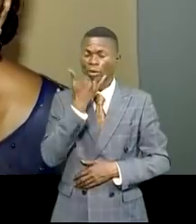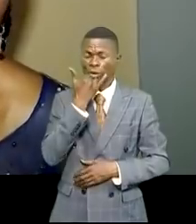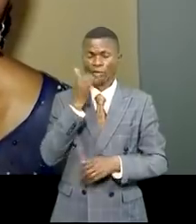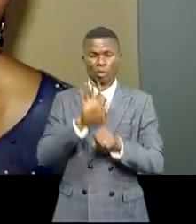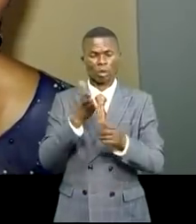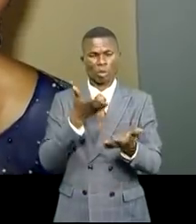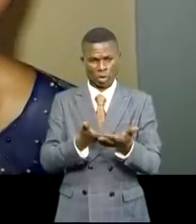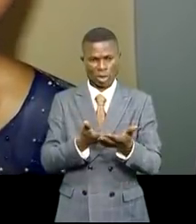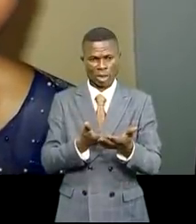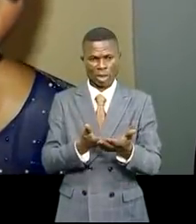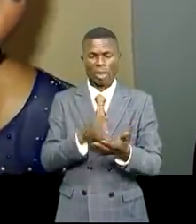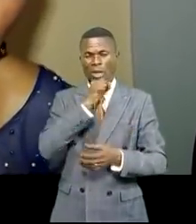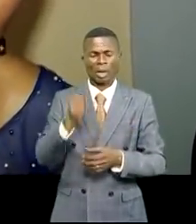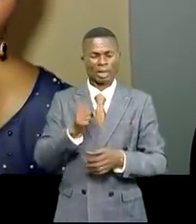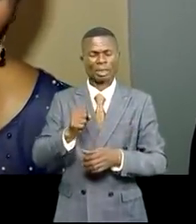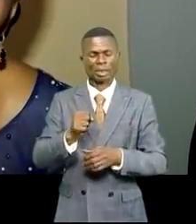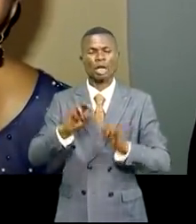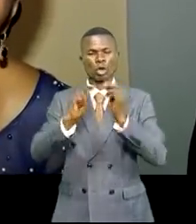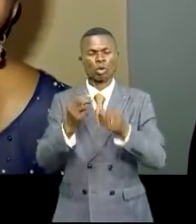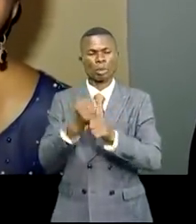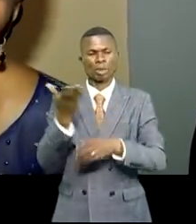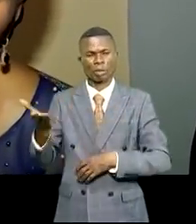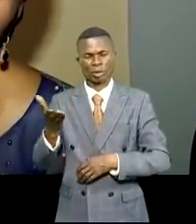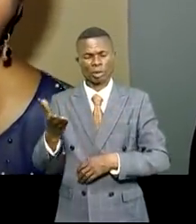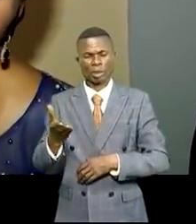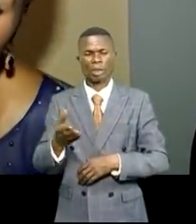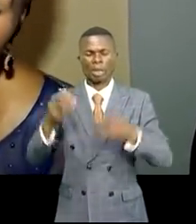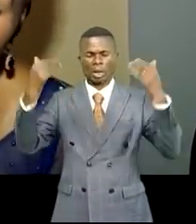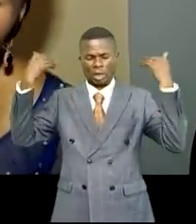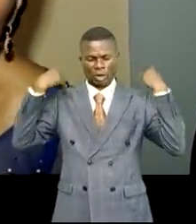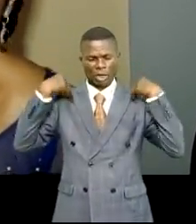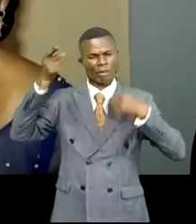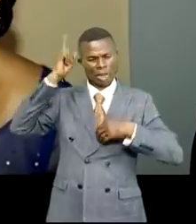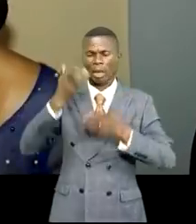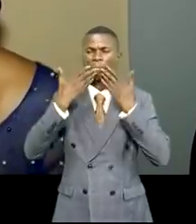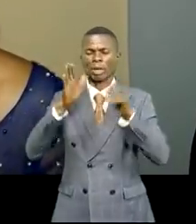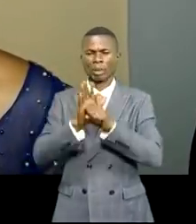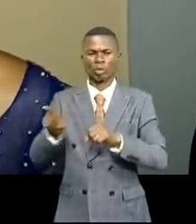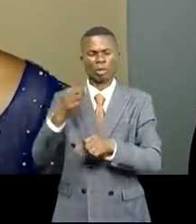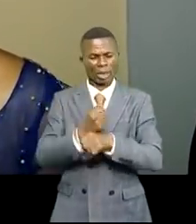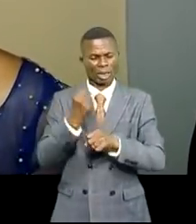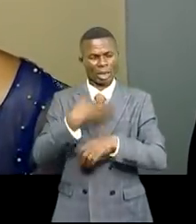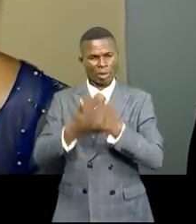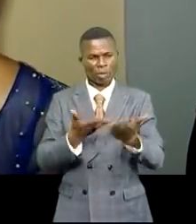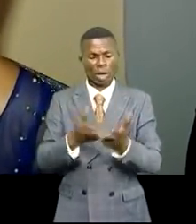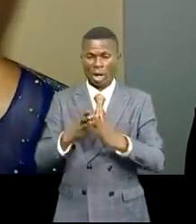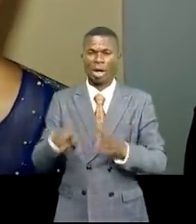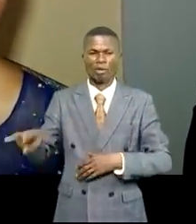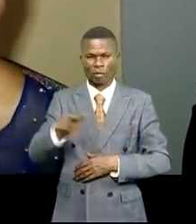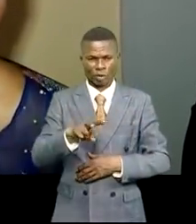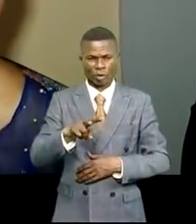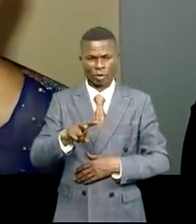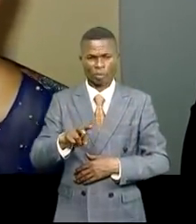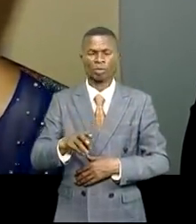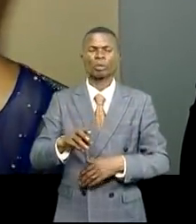tout le travail que l'ancienne équipe a fait. Anna Maïmona et son équipe, nous vous disons merci. Merci pour le travail abattu parce qu'avec vous, vous avez fidélisé